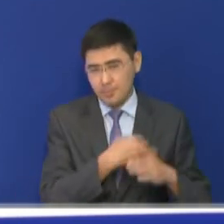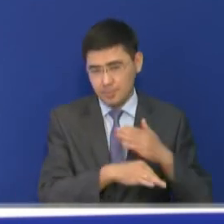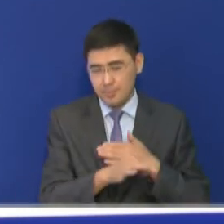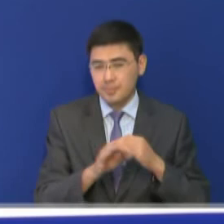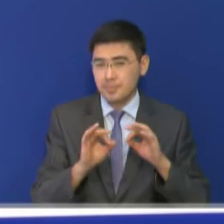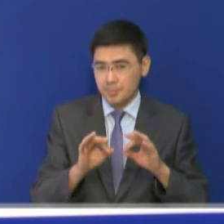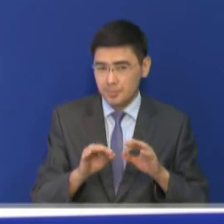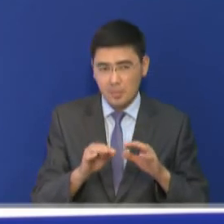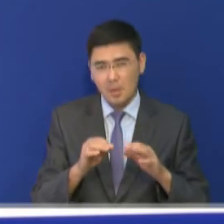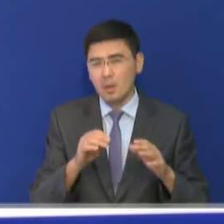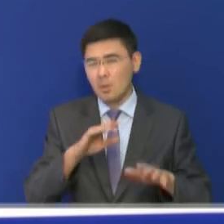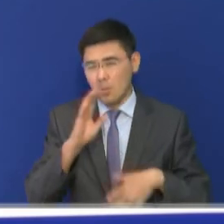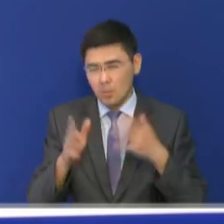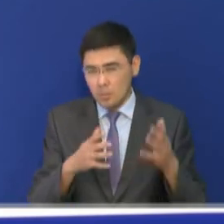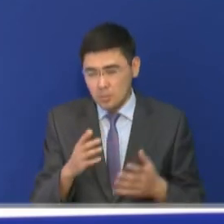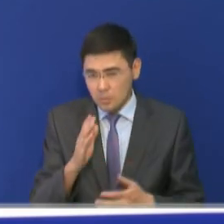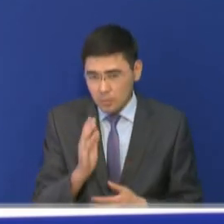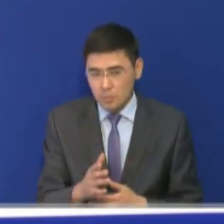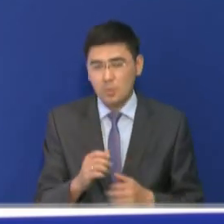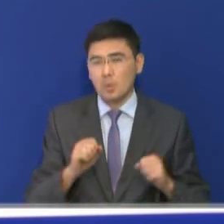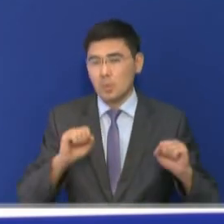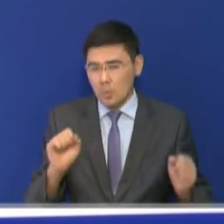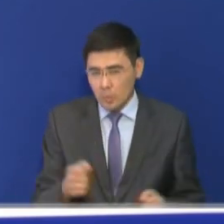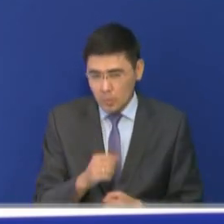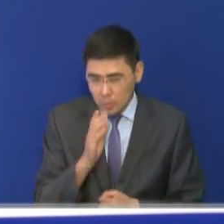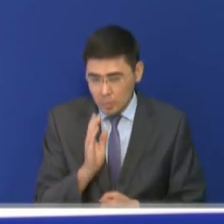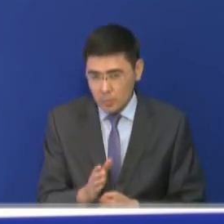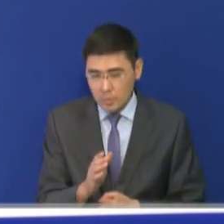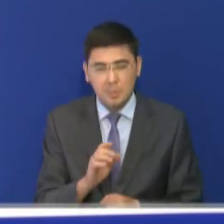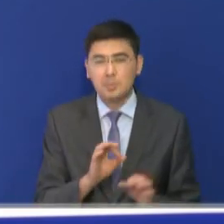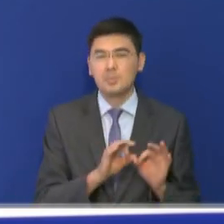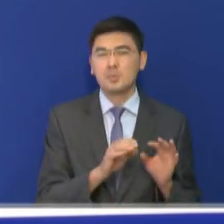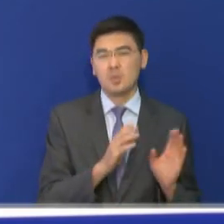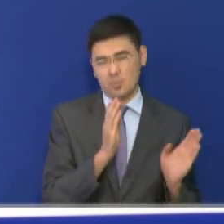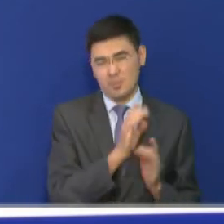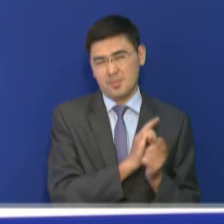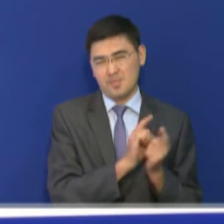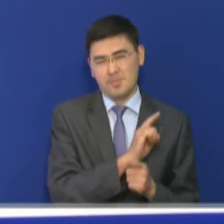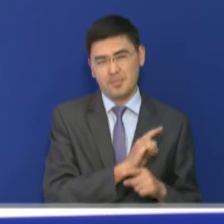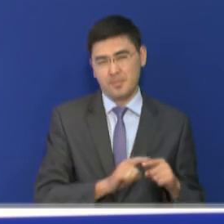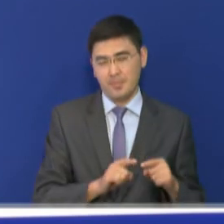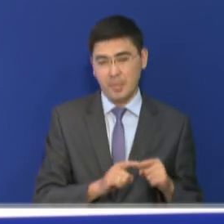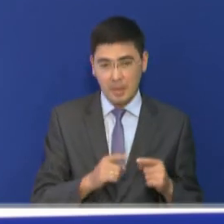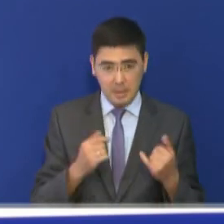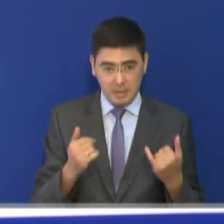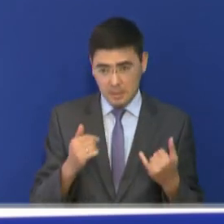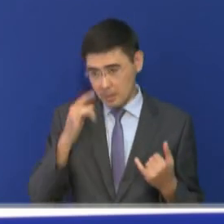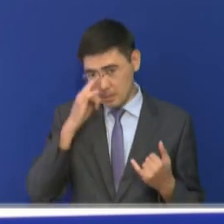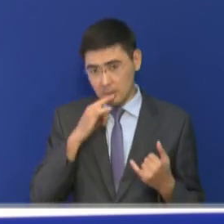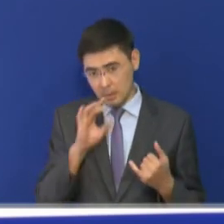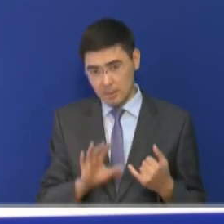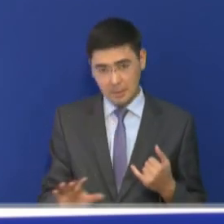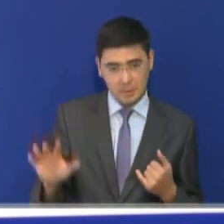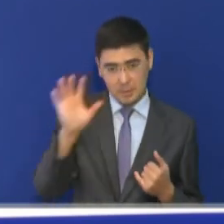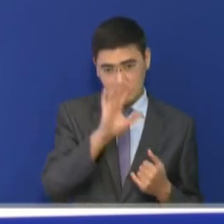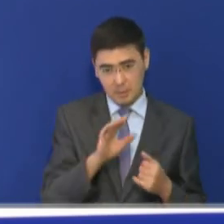барлық аумағында құбылмалы ауа райы күтіледі. Бұған синоптикалық процестердің тез ауысуы ықпал етеді. Қазақстан арқылы өтетін фронтальды бөліктер